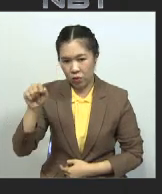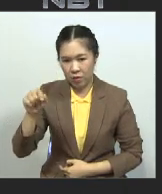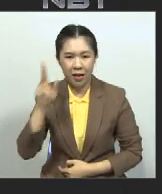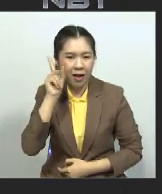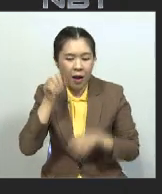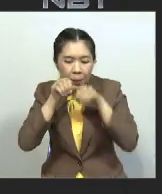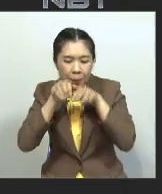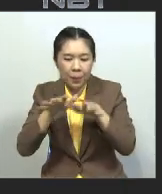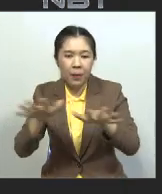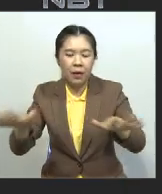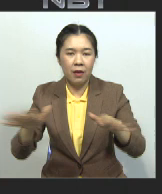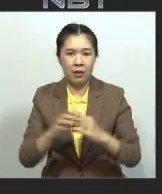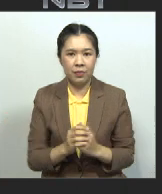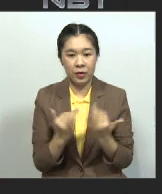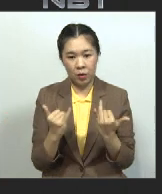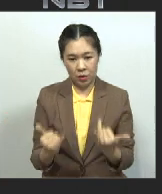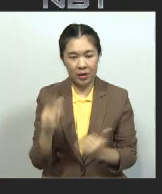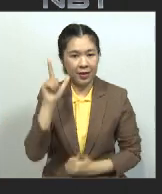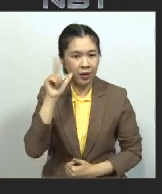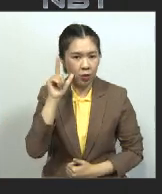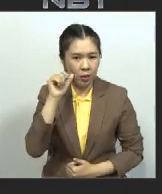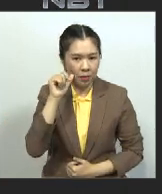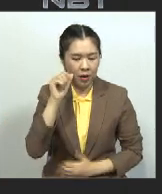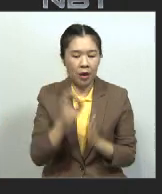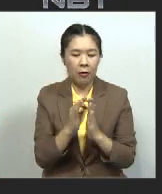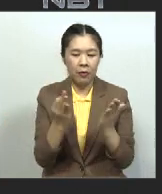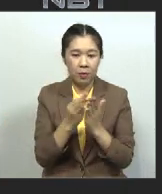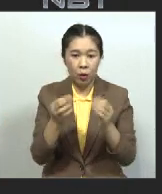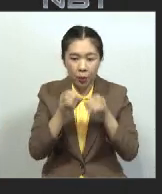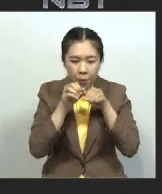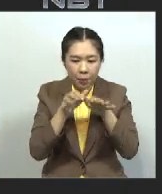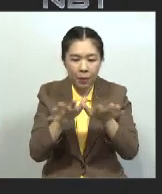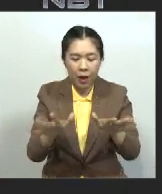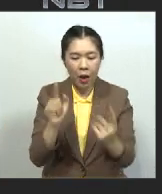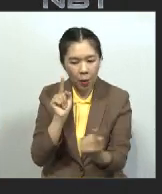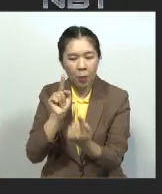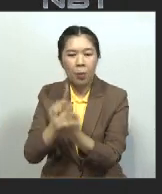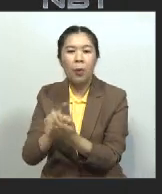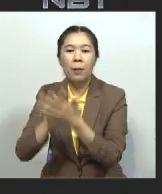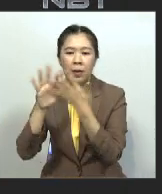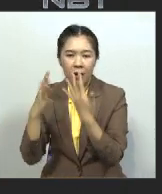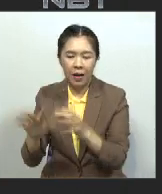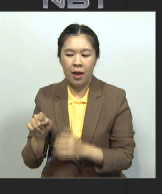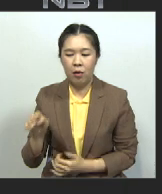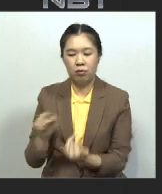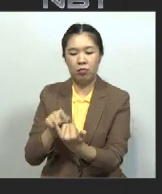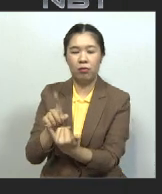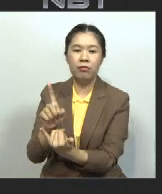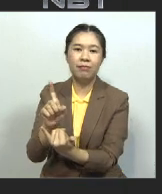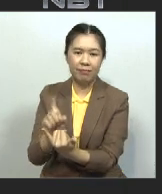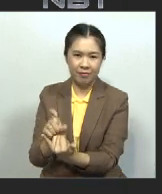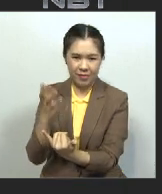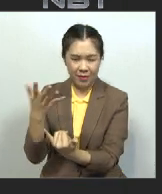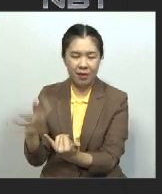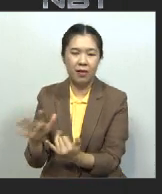ข่าวปรากฏว่าล่าสุดวันนี้ค่ะคุณแม่ของน้องได้โพสต์ Facebook ว่าพบน้องเทียนแล้วและน้องได้จากไปอย่